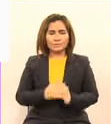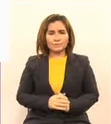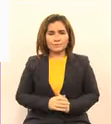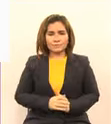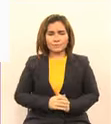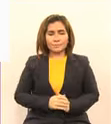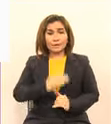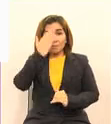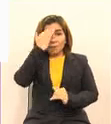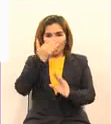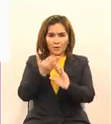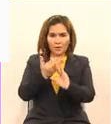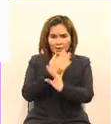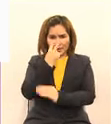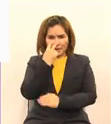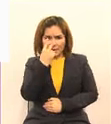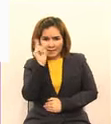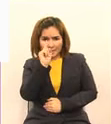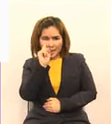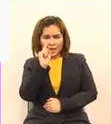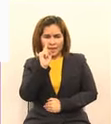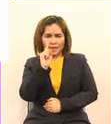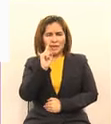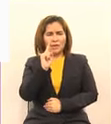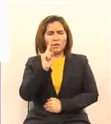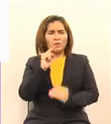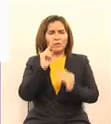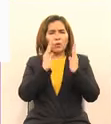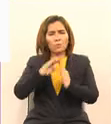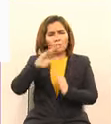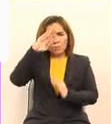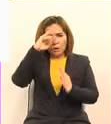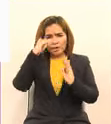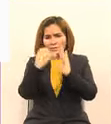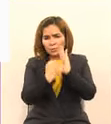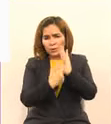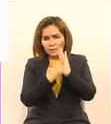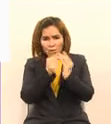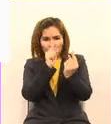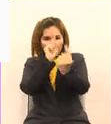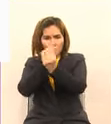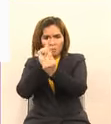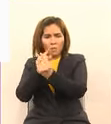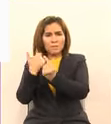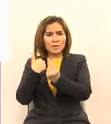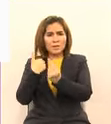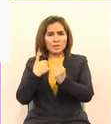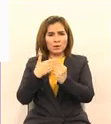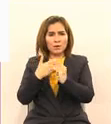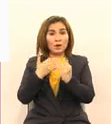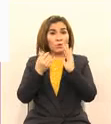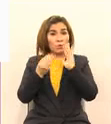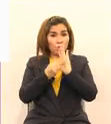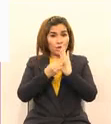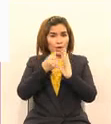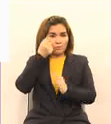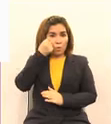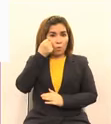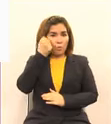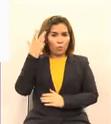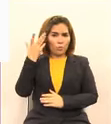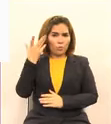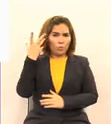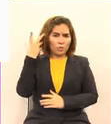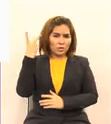ก่อนหน้านี้เราสังเกตเห็นเทรนด์ว่าแนวโน้มว่าผู้ป่วยต่างจังหวัดเพิ่มขึ้นแต่ว่าสองวันที่ผ่านมาเนี่ยผู้ป่วยกทม.เ